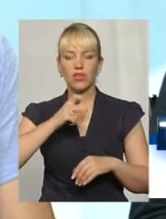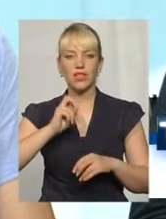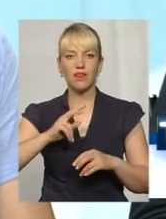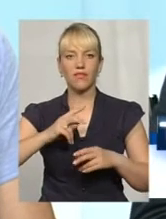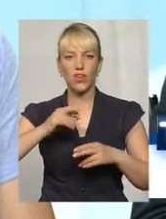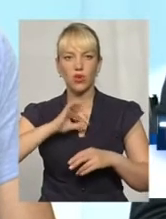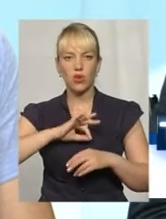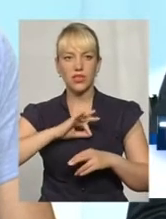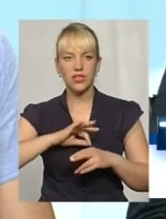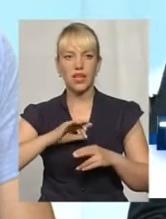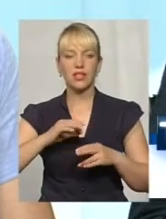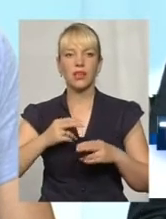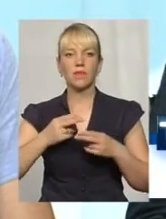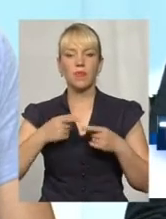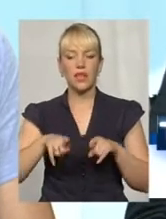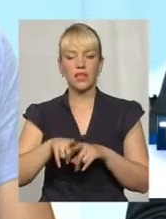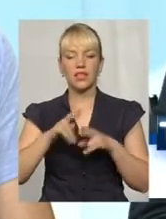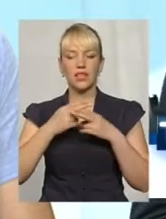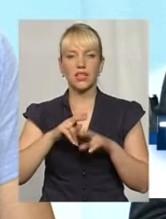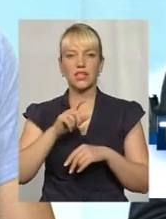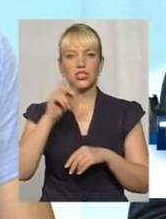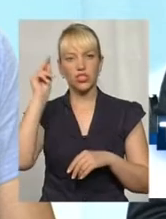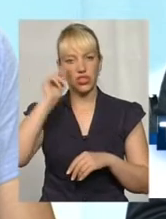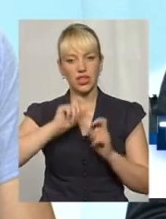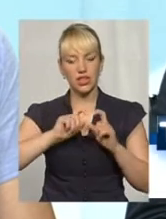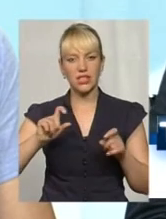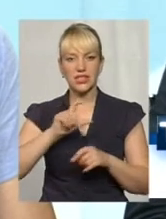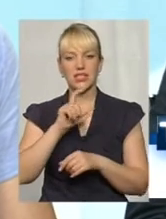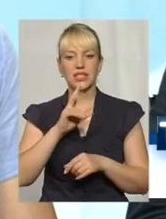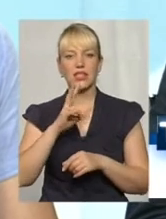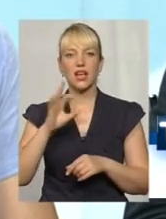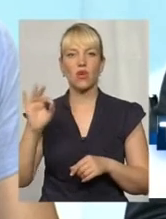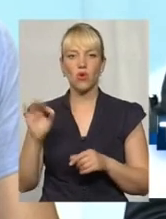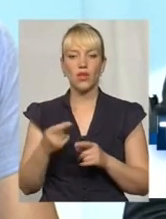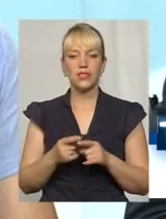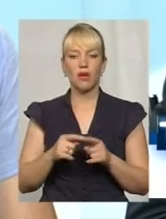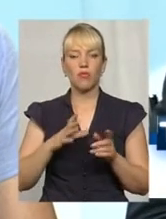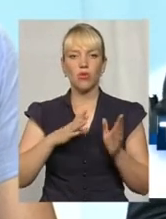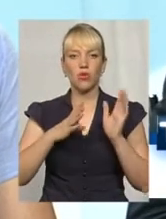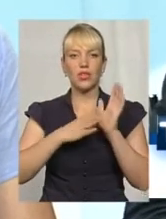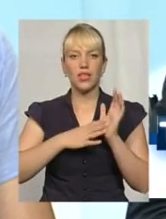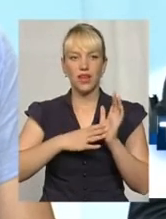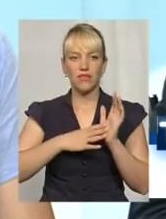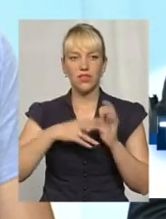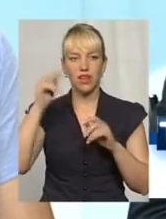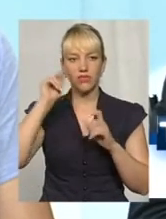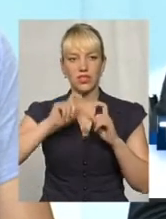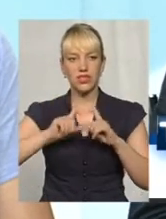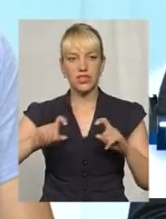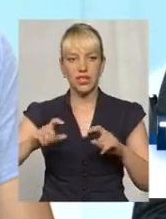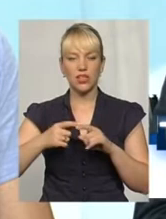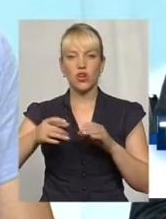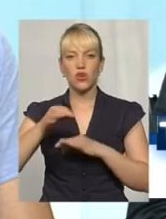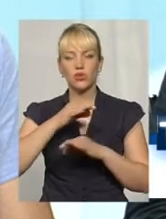технологій шкільного ЗНО. Це було 9 навчальних закладів в якості експерименту. Хоча розмови про це велися